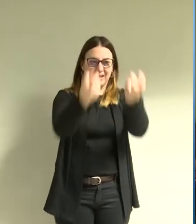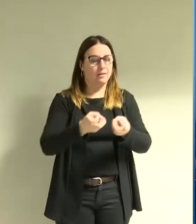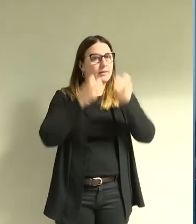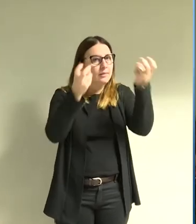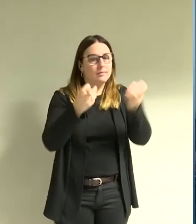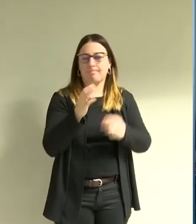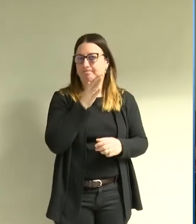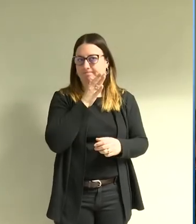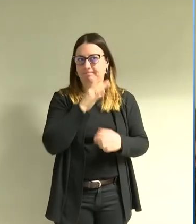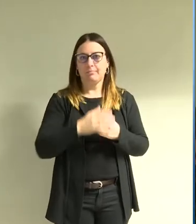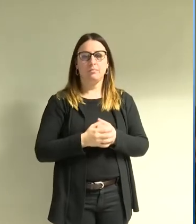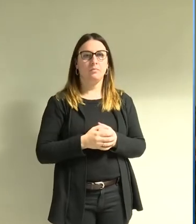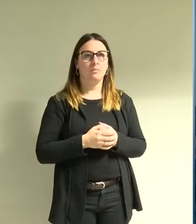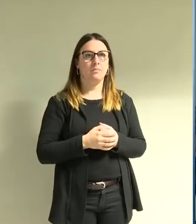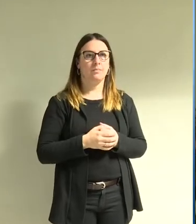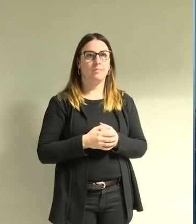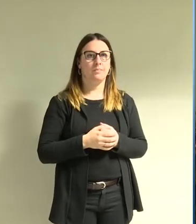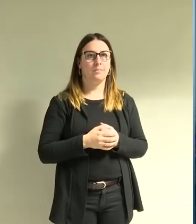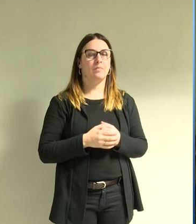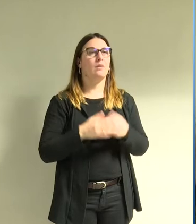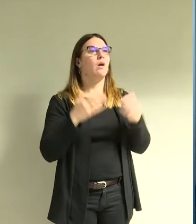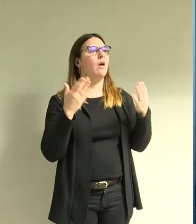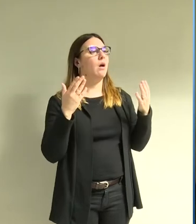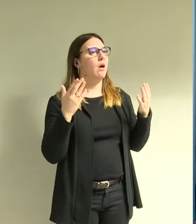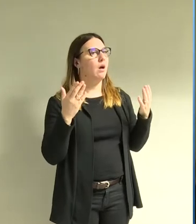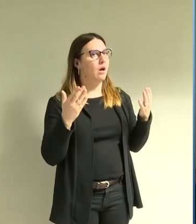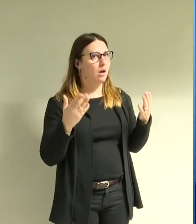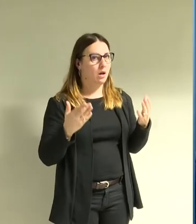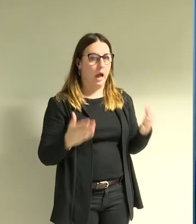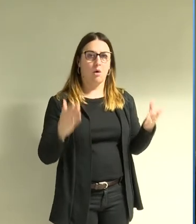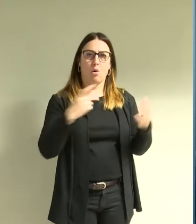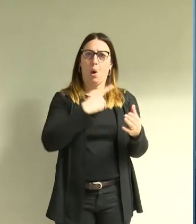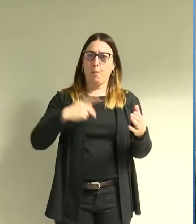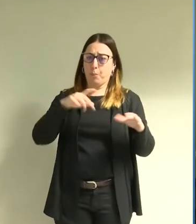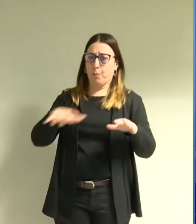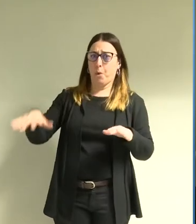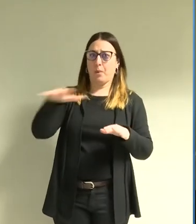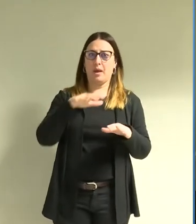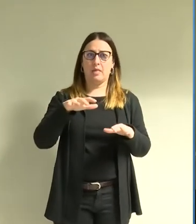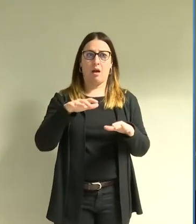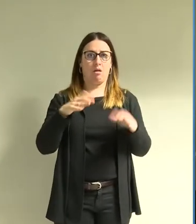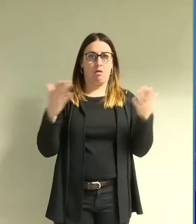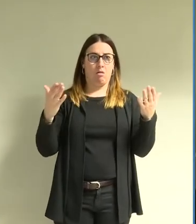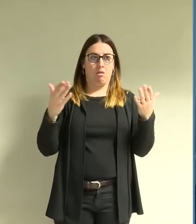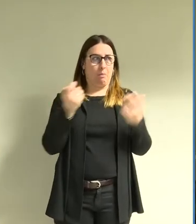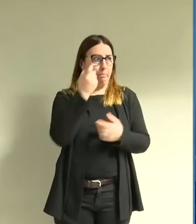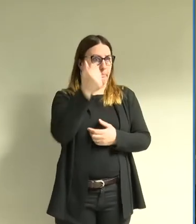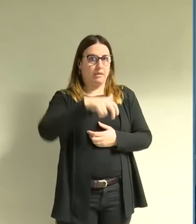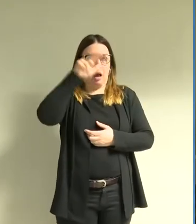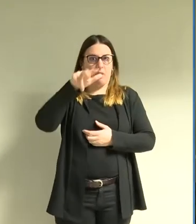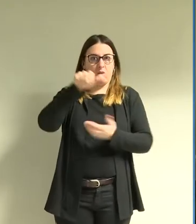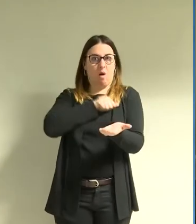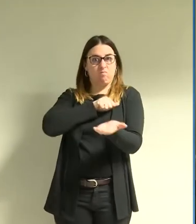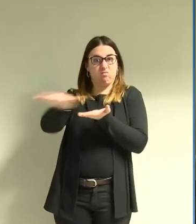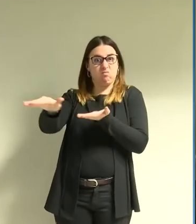bien alors pour que ses propriétaires ne soient pas expulsés de leur logement du